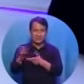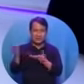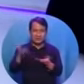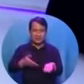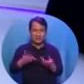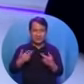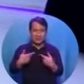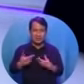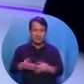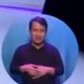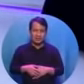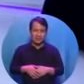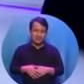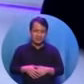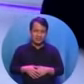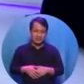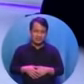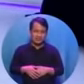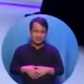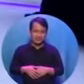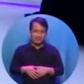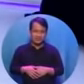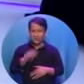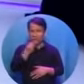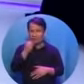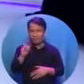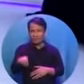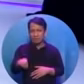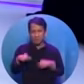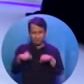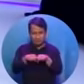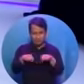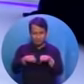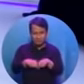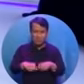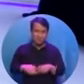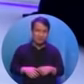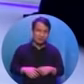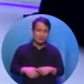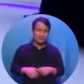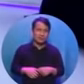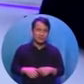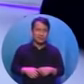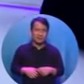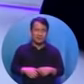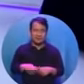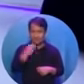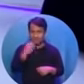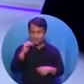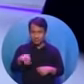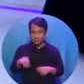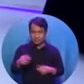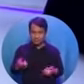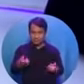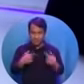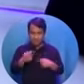kasi. Ano order? Yung sapatos po na combat. Nag-order ho kasi